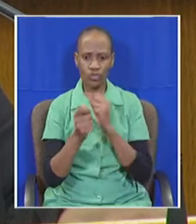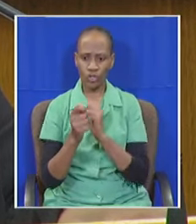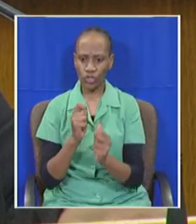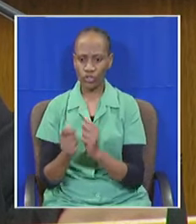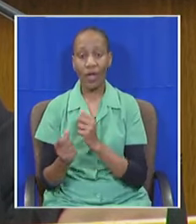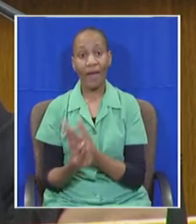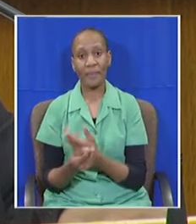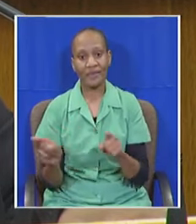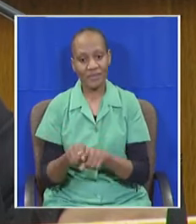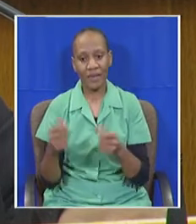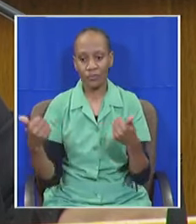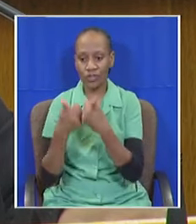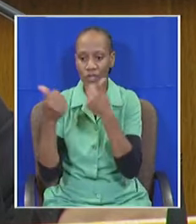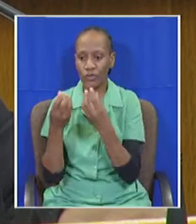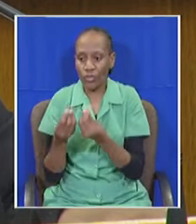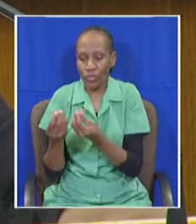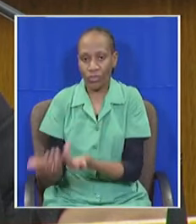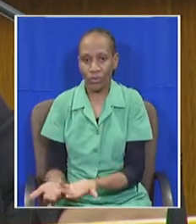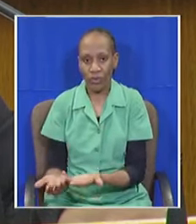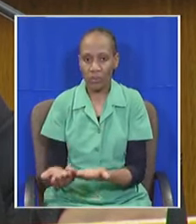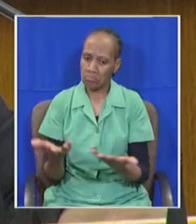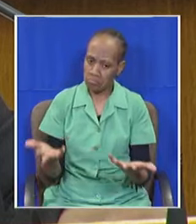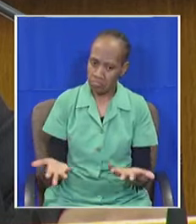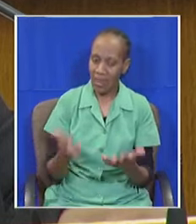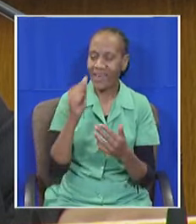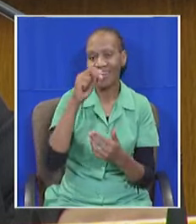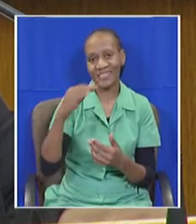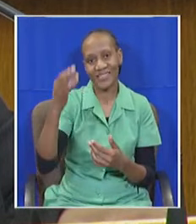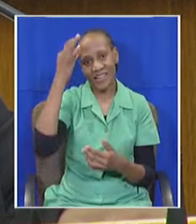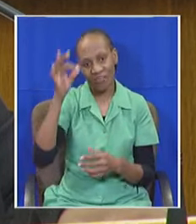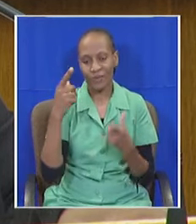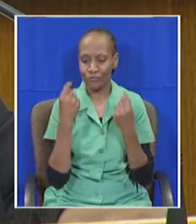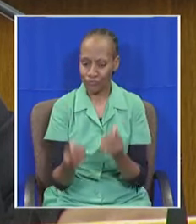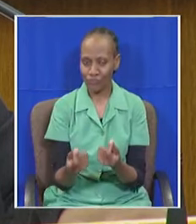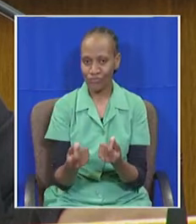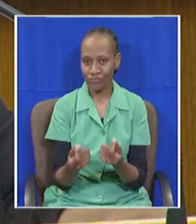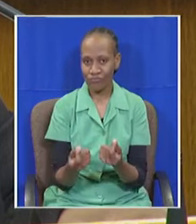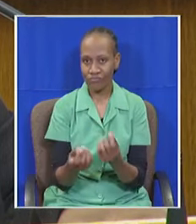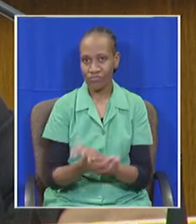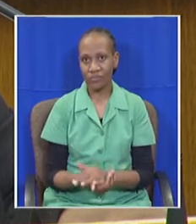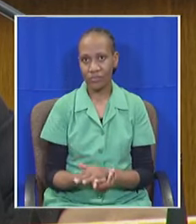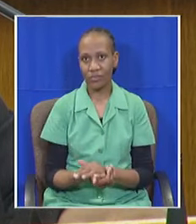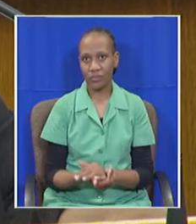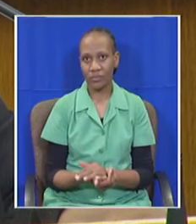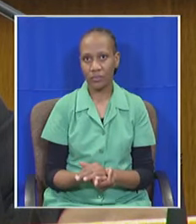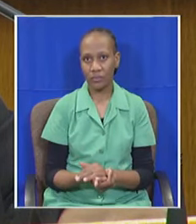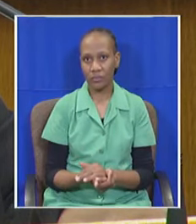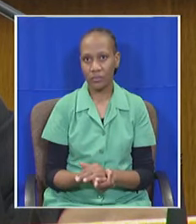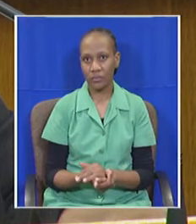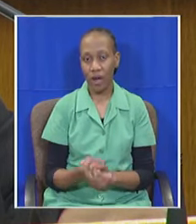En dit is tipies van die ANC-regering, dat hulle vir hulle beywer nog altyd om die jong mense, maar ook